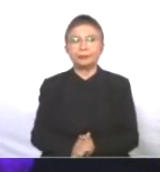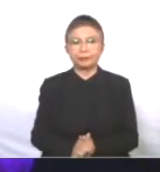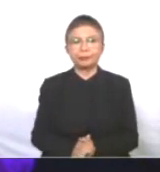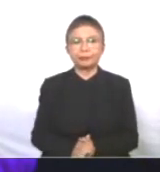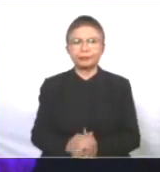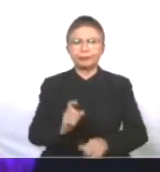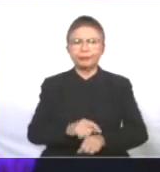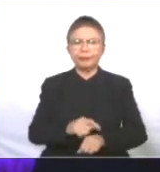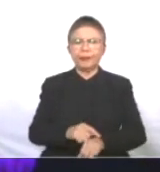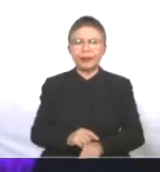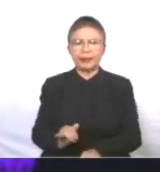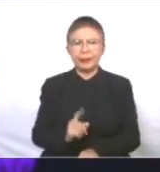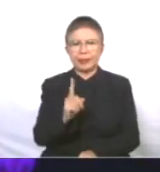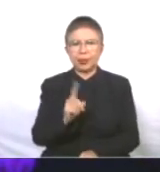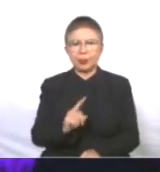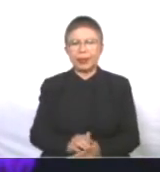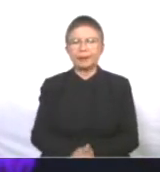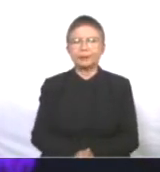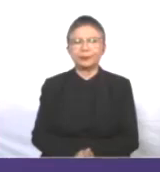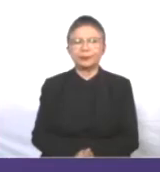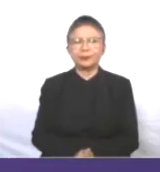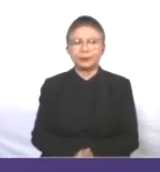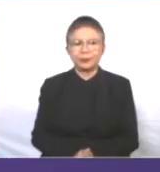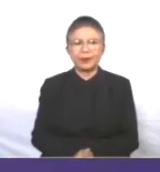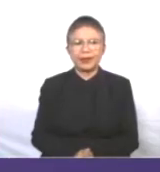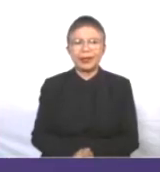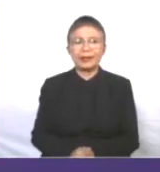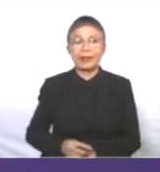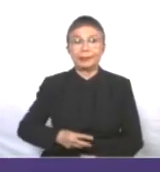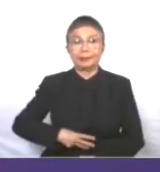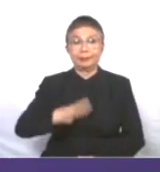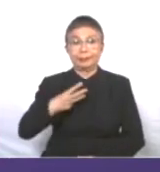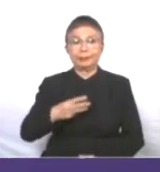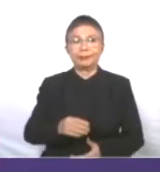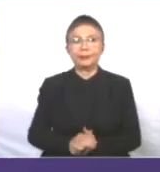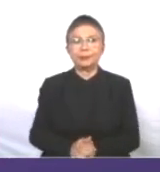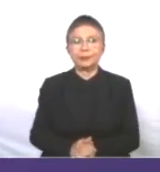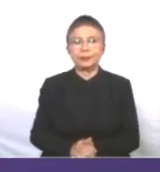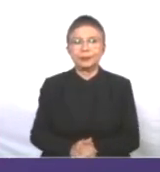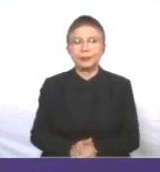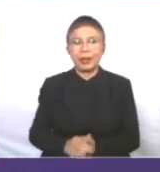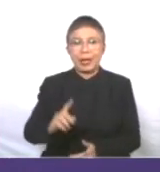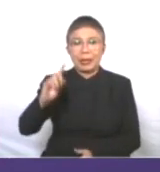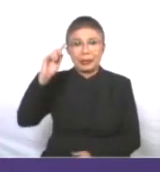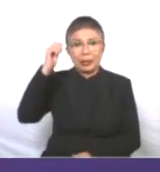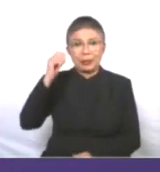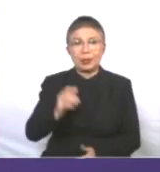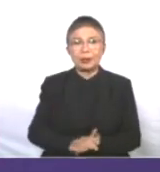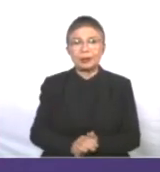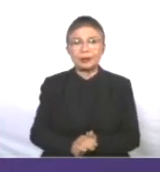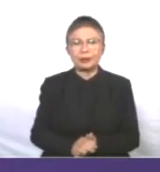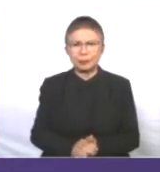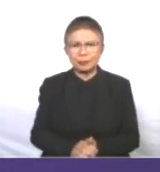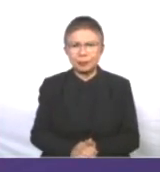Anda, kami persilahkan. Satu menit, silakan Bapak. Baik, terima kasih moderator. Anda mengingatkan agar kembali ke tema